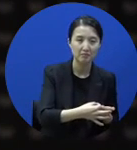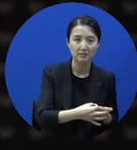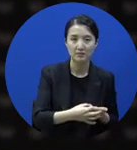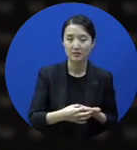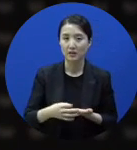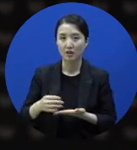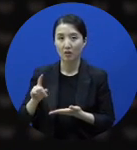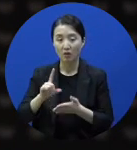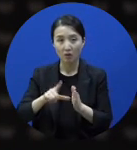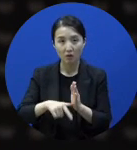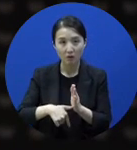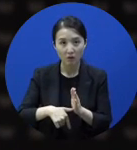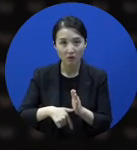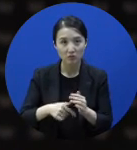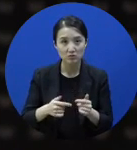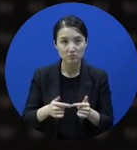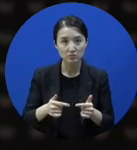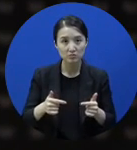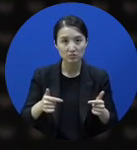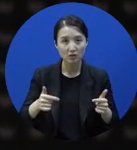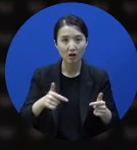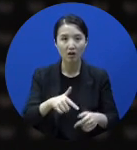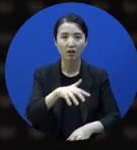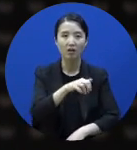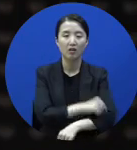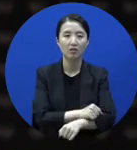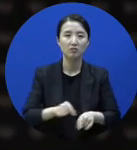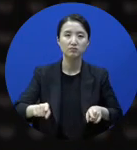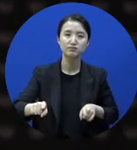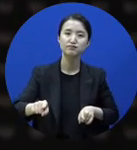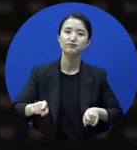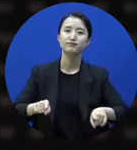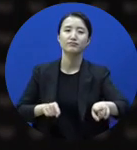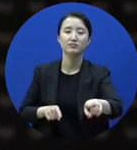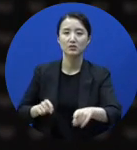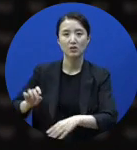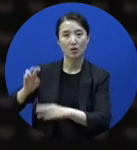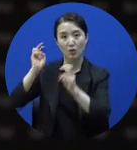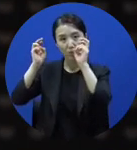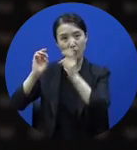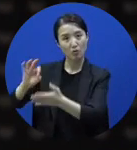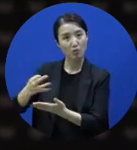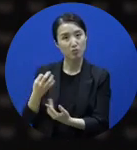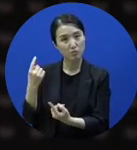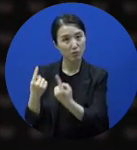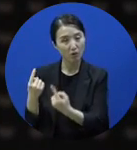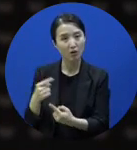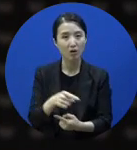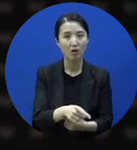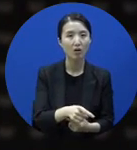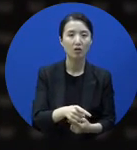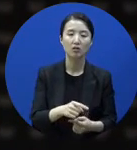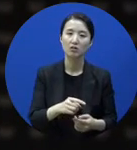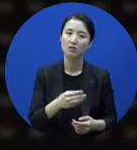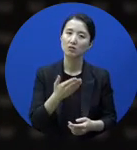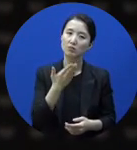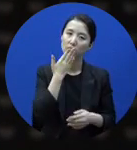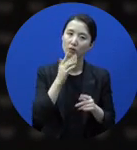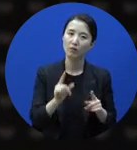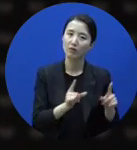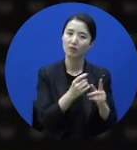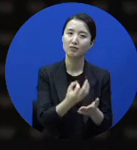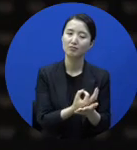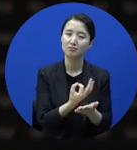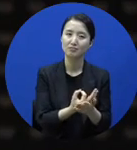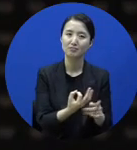때가 존재하는 거죠. 얼마나 행복해요. 그렇죠? 네, 그럴 때 이제 선택을 하게 되는 거죠. 지속할 것이냐, 아니면 회사를 그만둘 것이냐